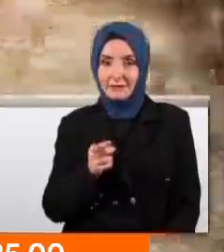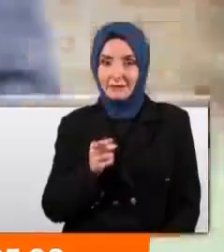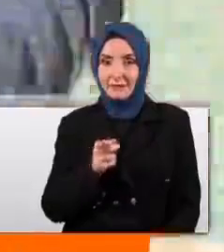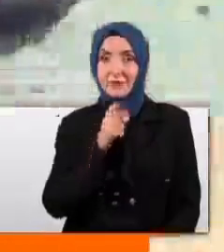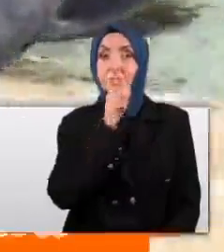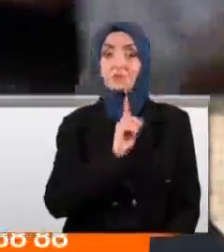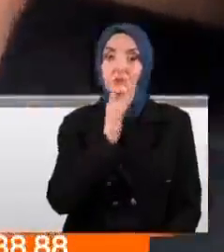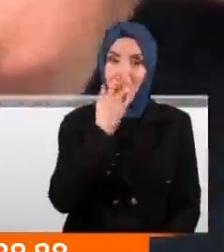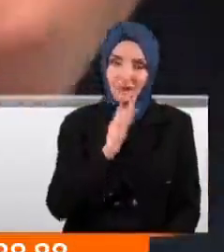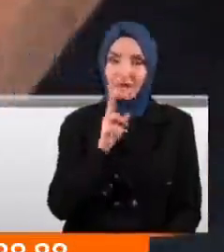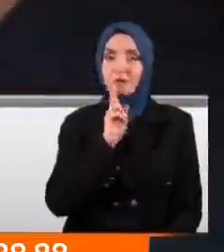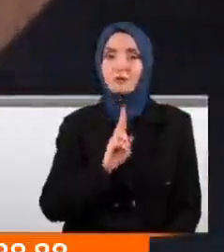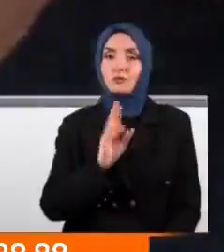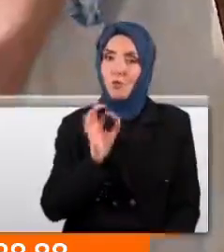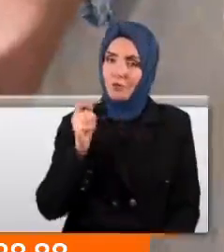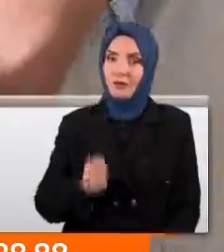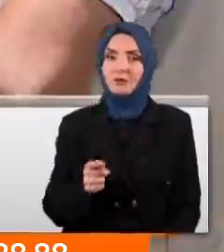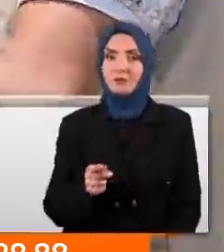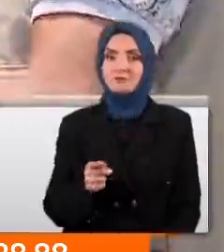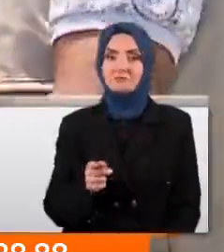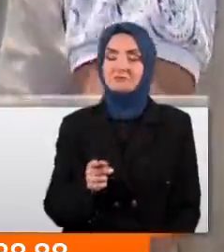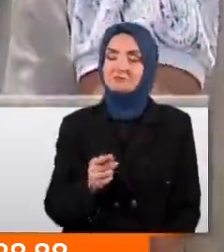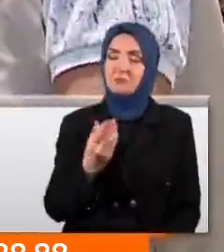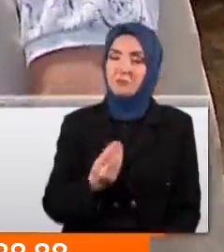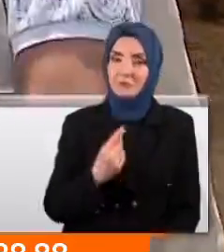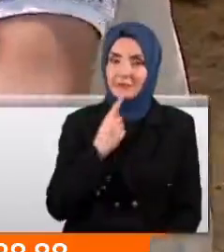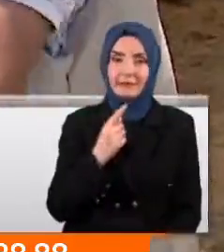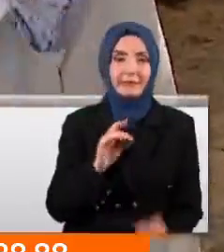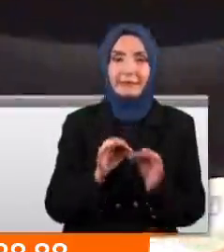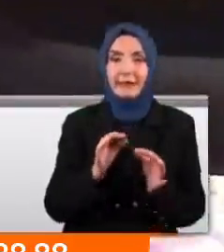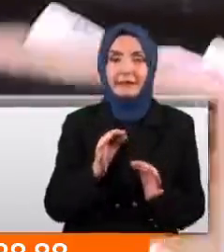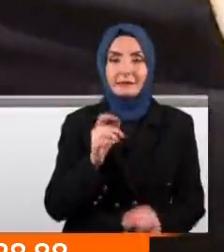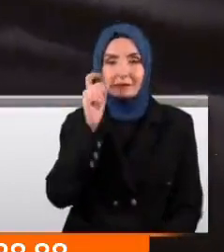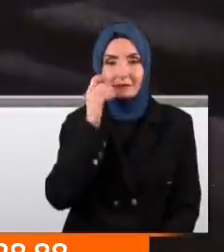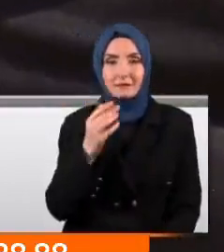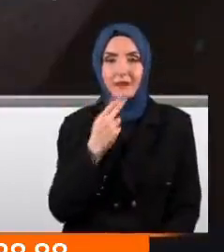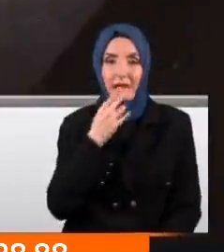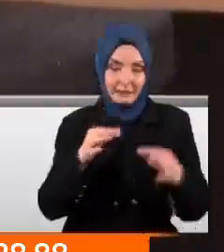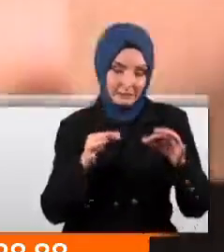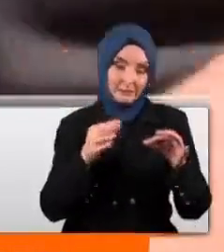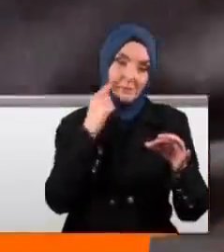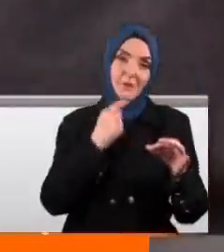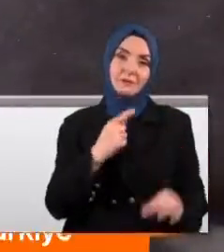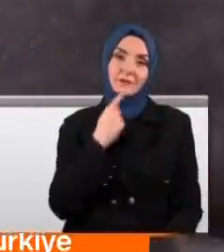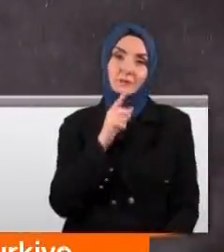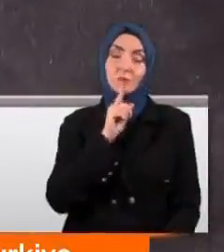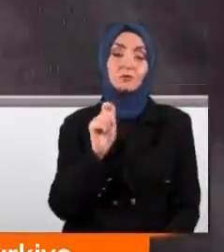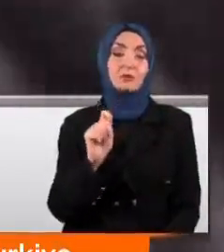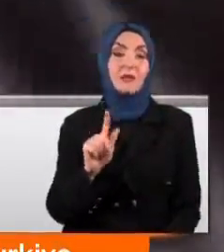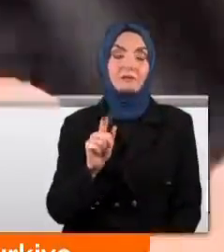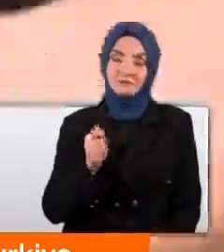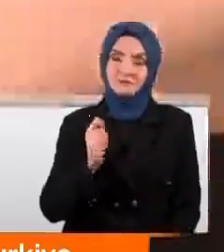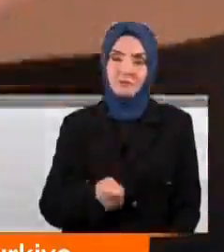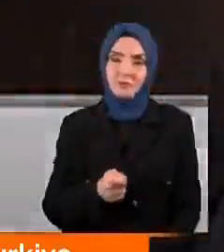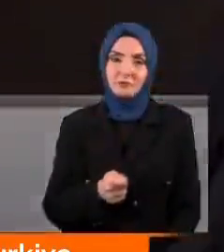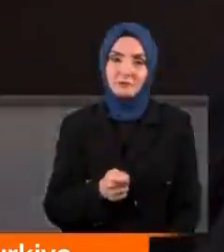sahte, 200 lira orijinal. Olabilir. Mesela neye dikkat ediyorsunuz? Kağıdına. Bu 100 lira sahte. 50 lira gerçek. Sahteydi